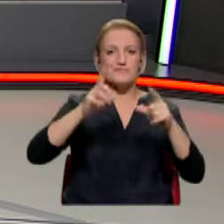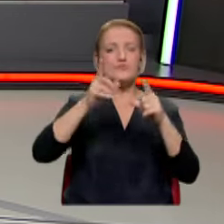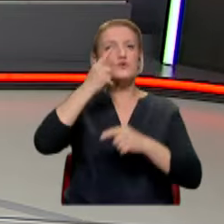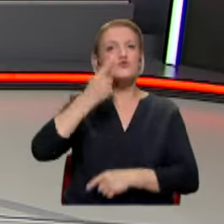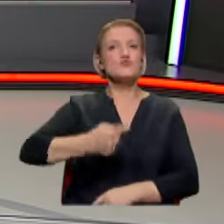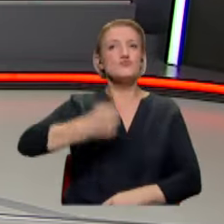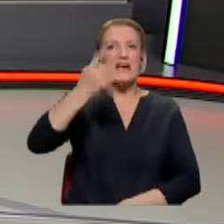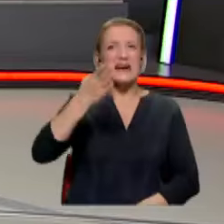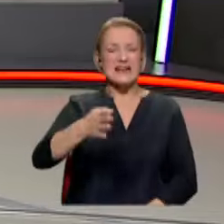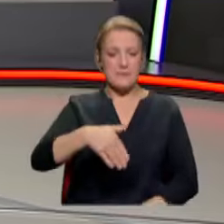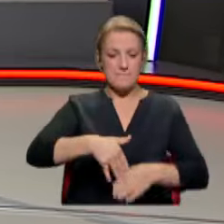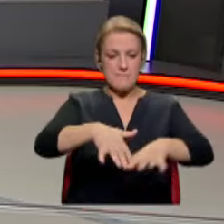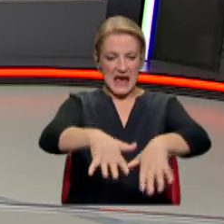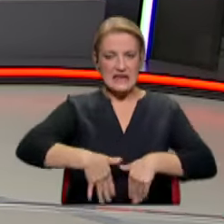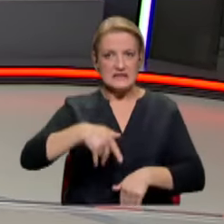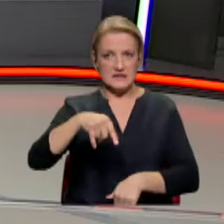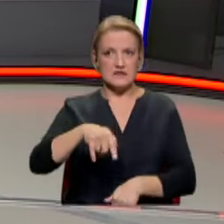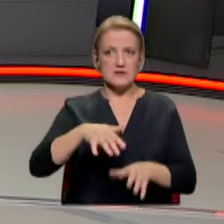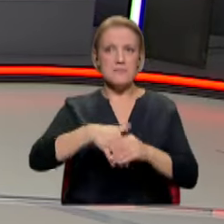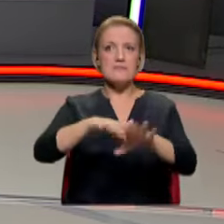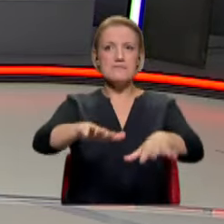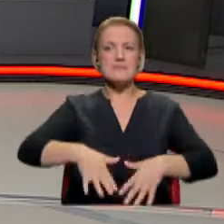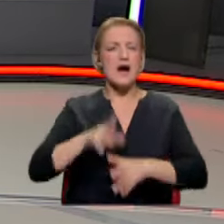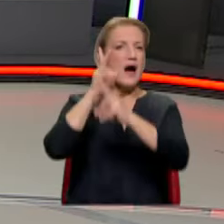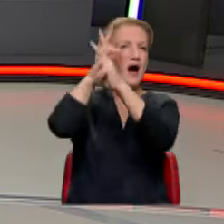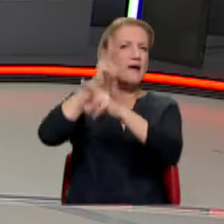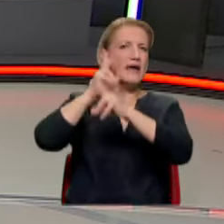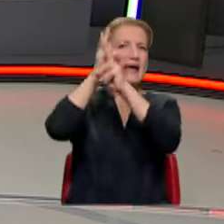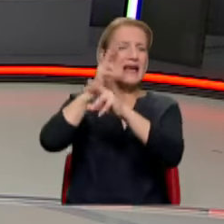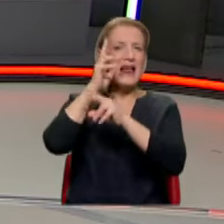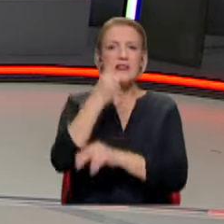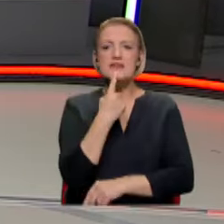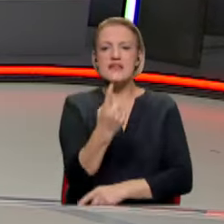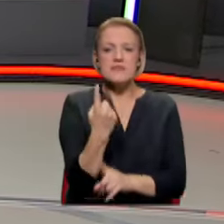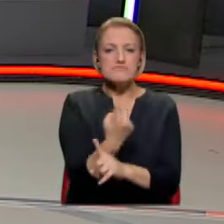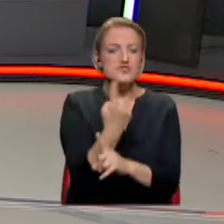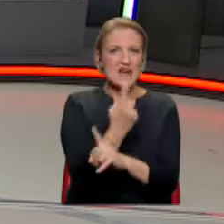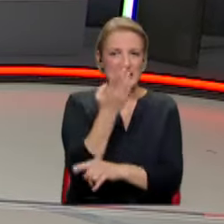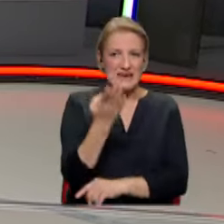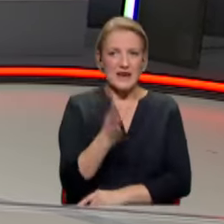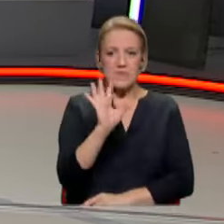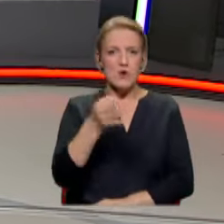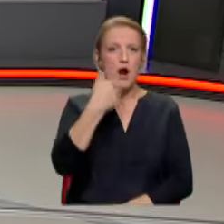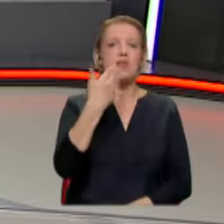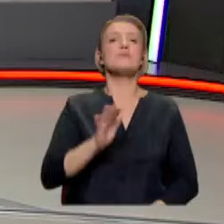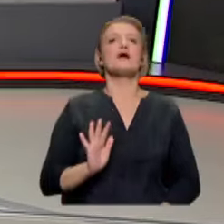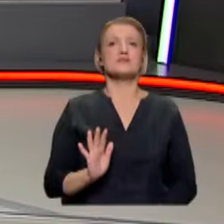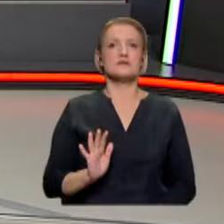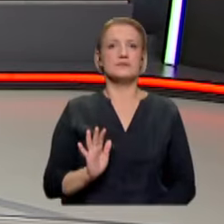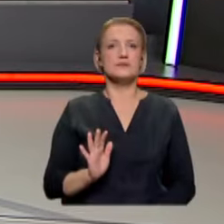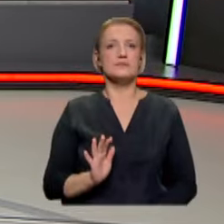Cumhurbaşkanı meclisinde Hayal mahsulü dediği bir şeyi bu şekilde dile